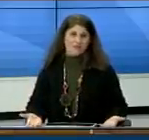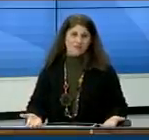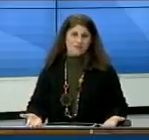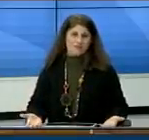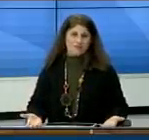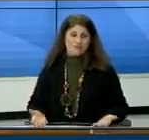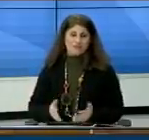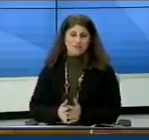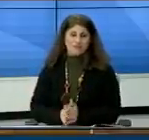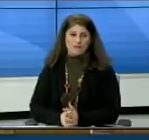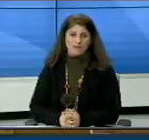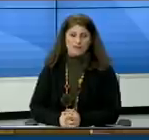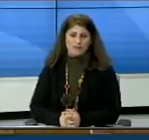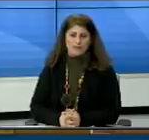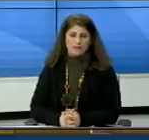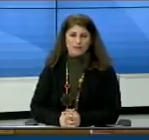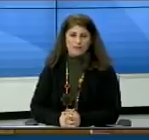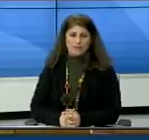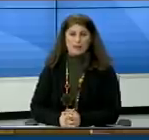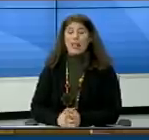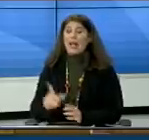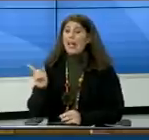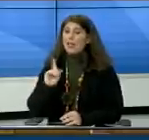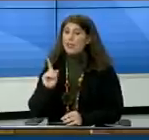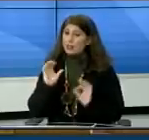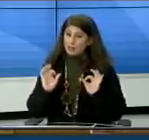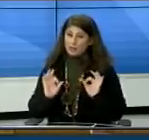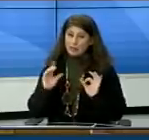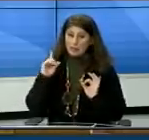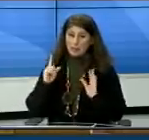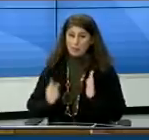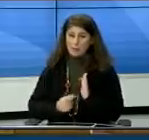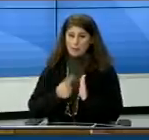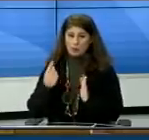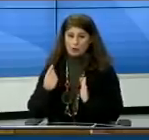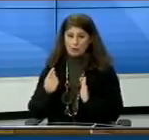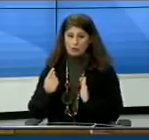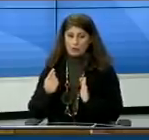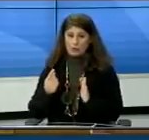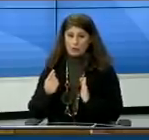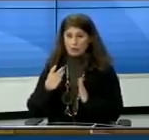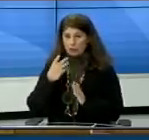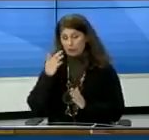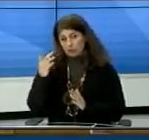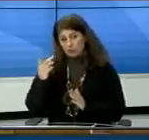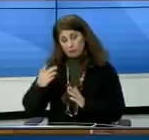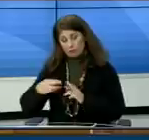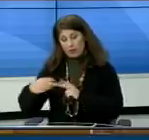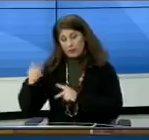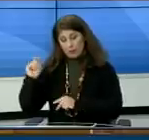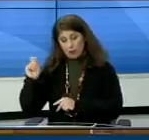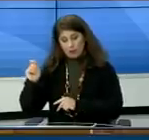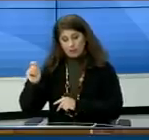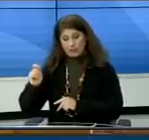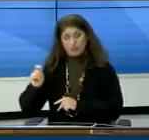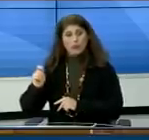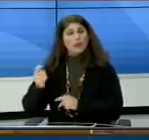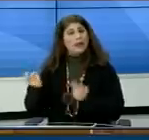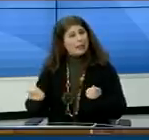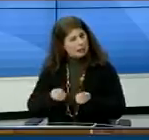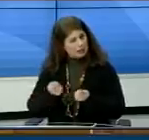Δεν είναι ασφαλώς η πρώτη φορά που η αξιωματική αντιπολίτευση χρησιμοποιεί κοινοβουλευτικές